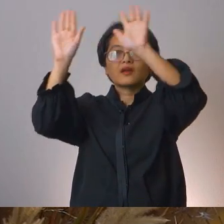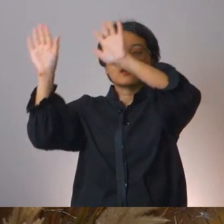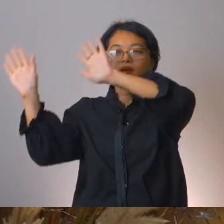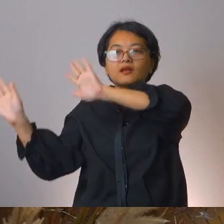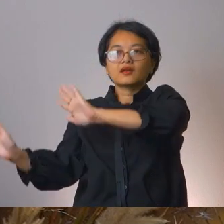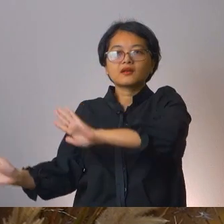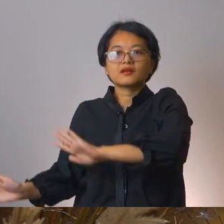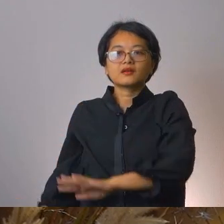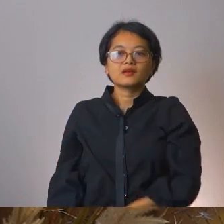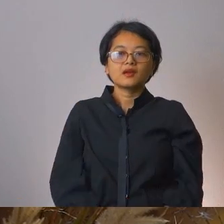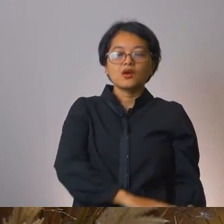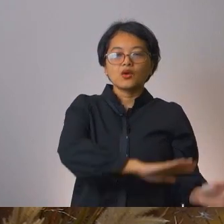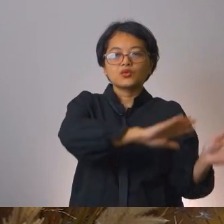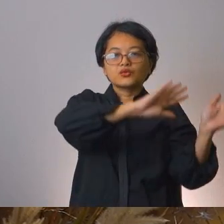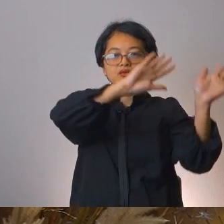Hosiana,